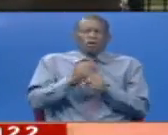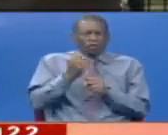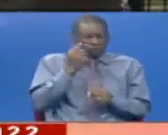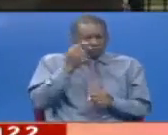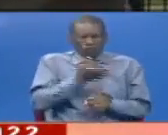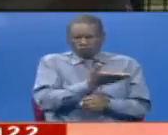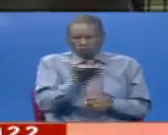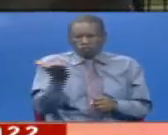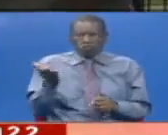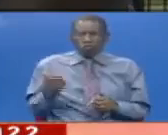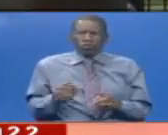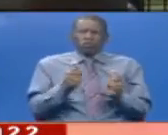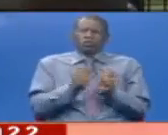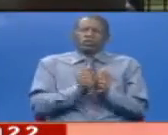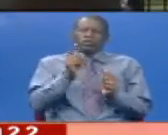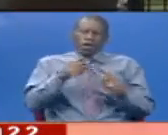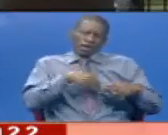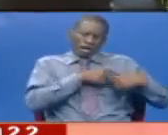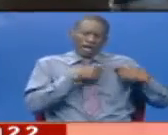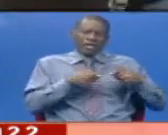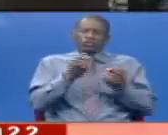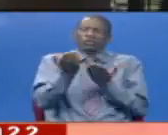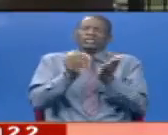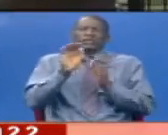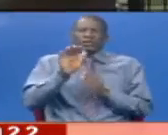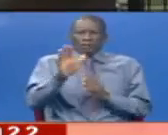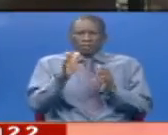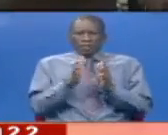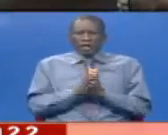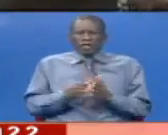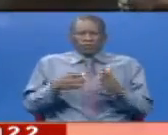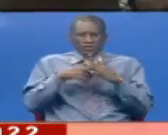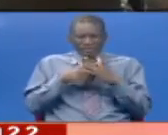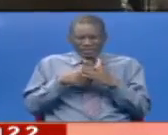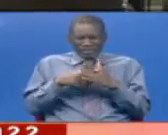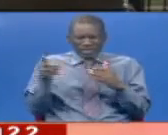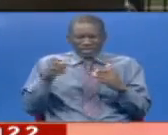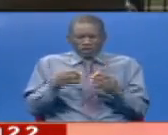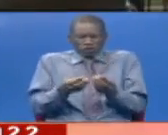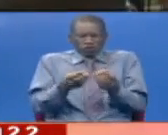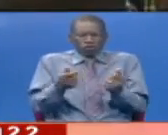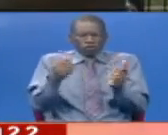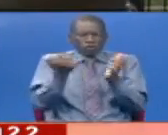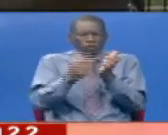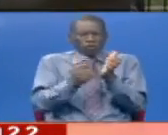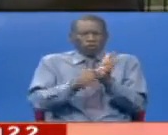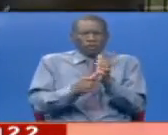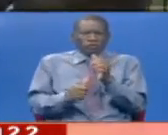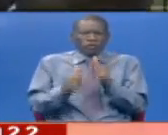moyo mmoja kama mtumishi wenu, na tutaanza kukabidhi shida